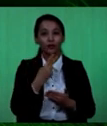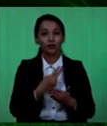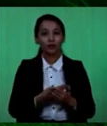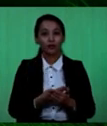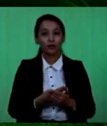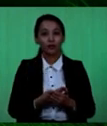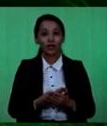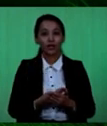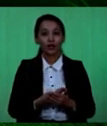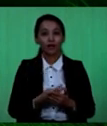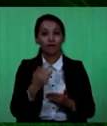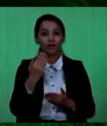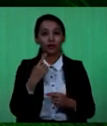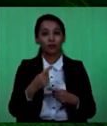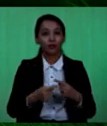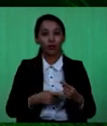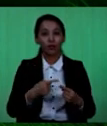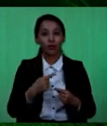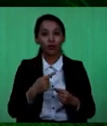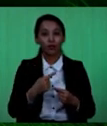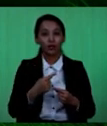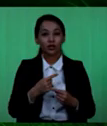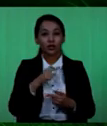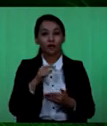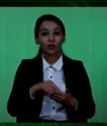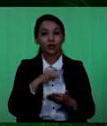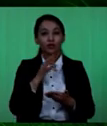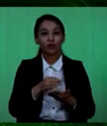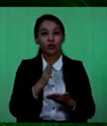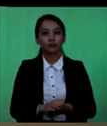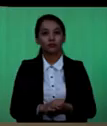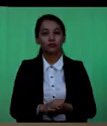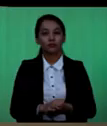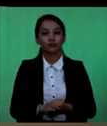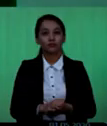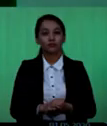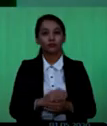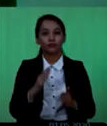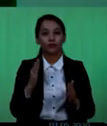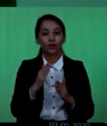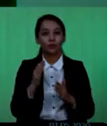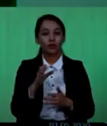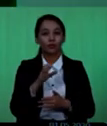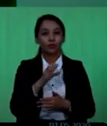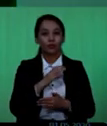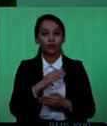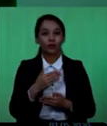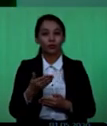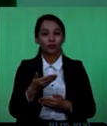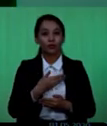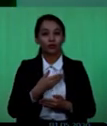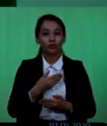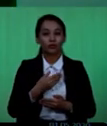Bu orqali sizni o'ylantirayotgan savolga albatta javob topasiz. Tabiat juda boy. Biz